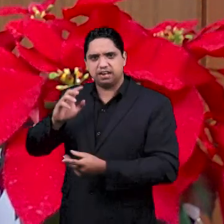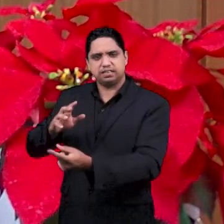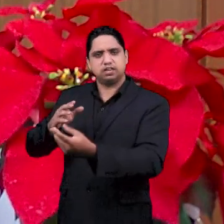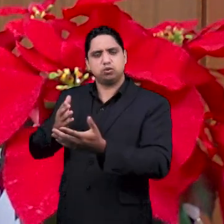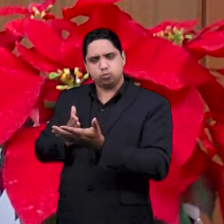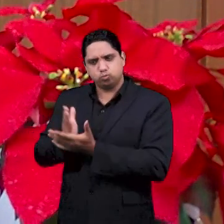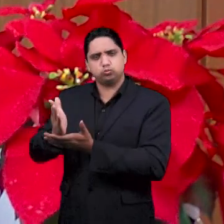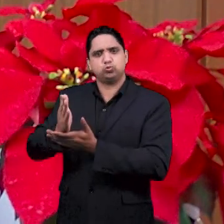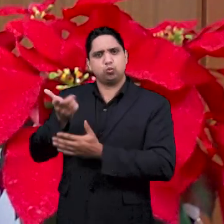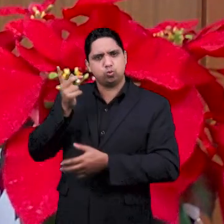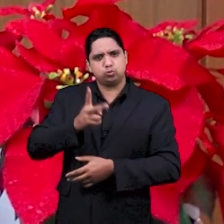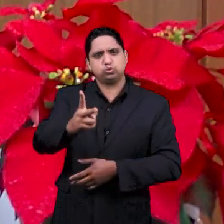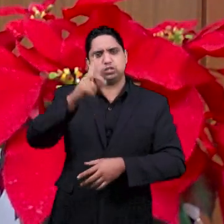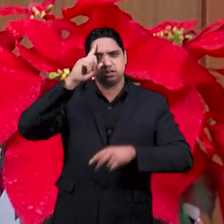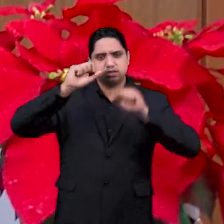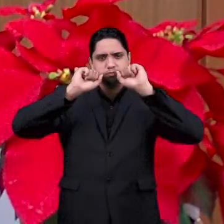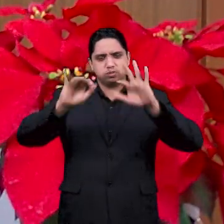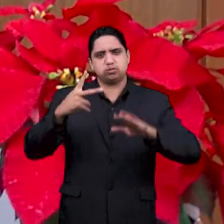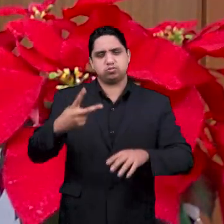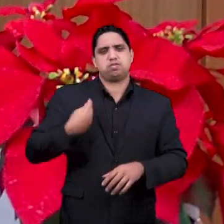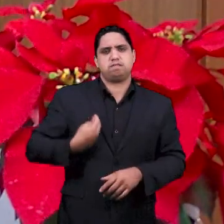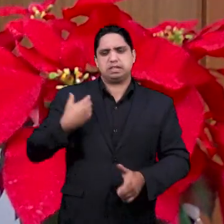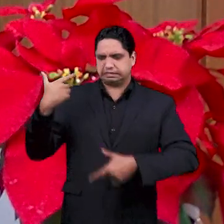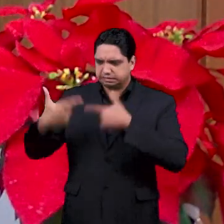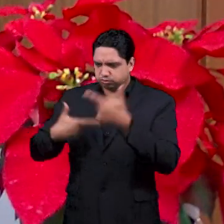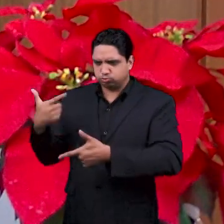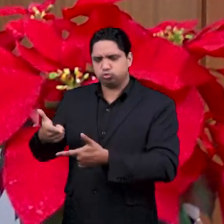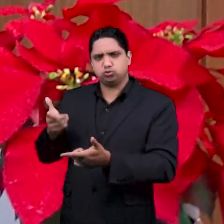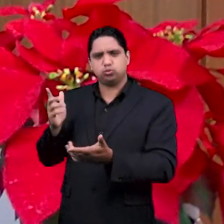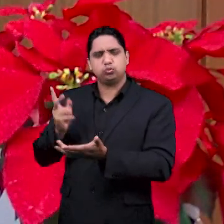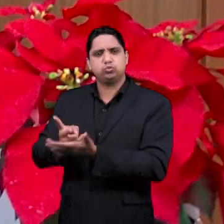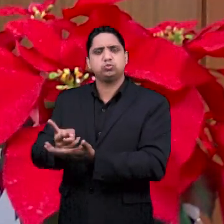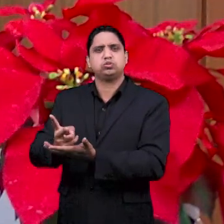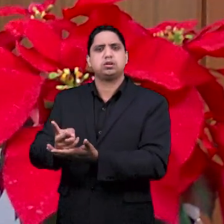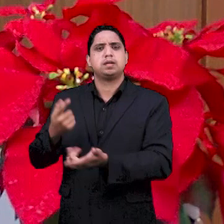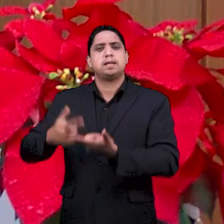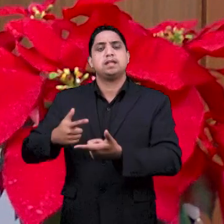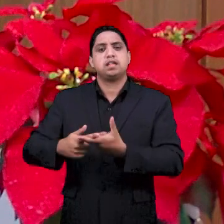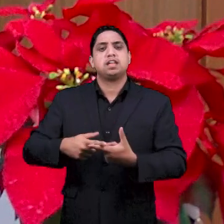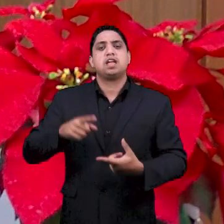истинному, вечному Евангелию. Продолжайте бороться